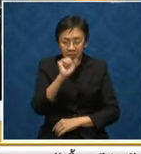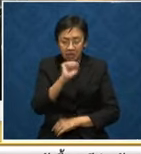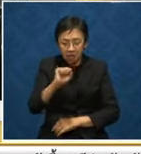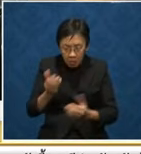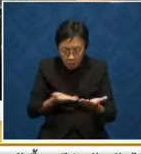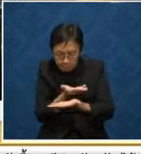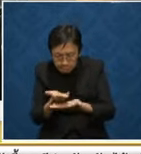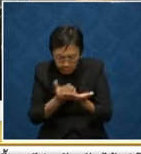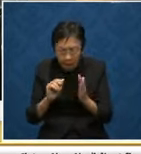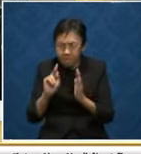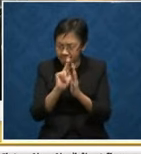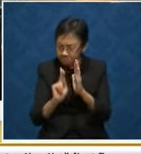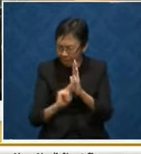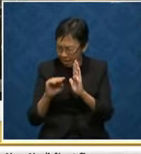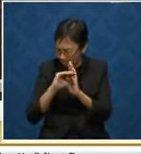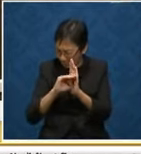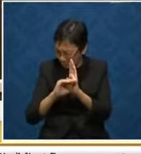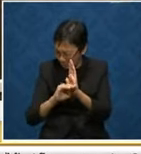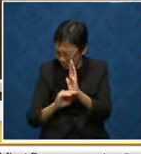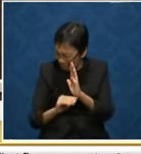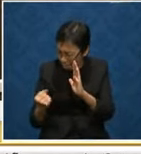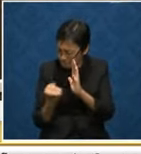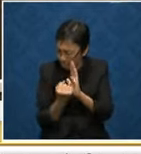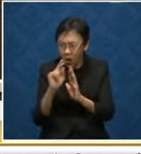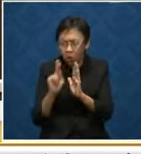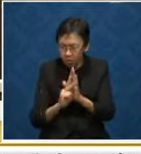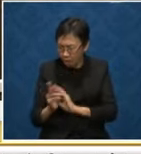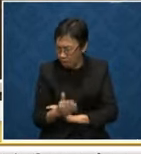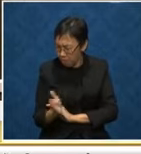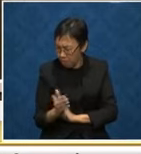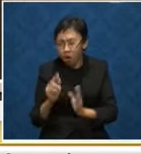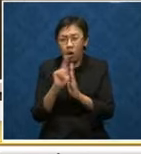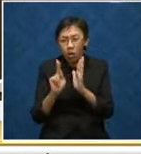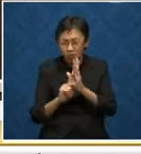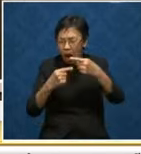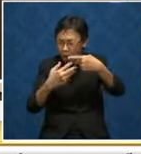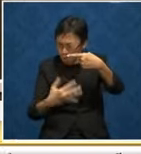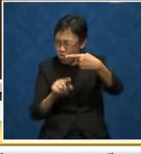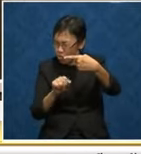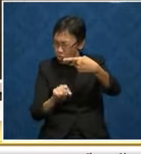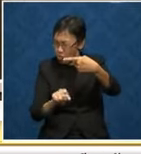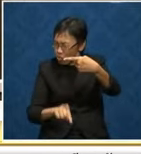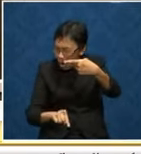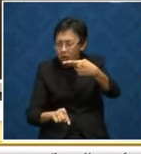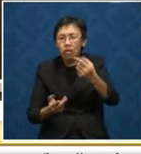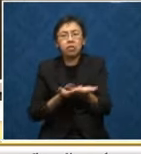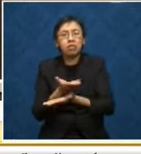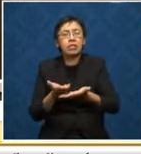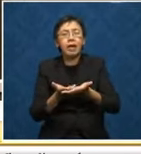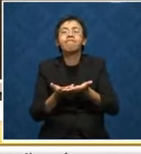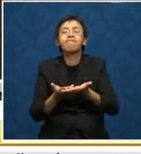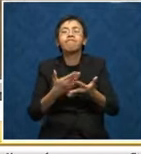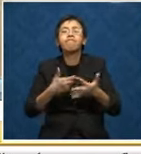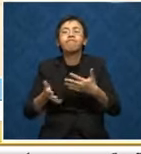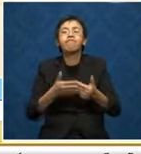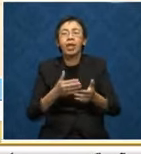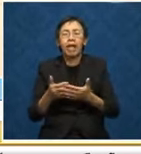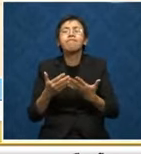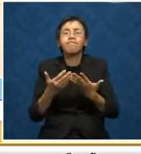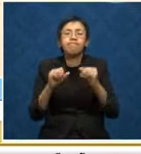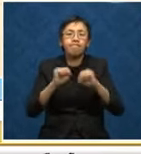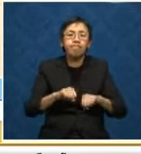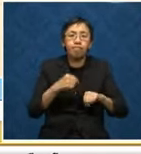ชาชนที่จะทำหน้าที่ออกกฎหมายอีกหลายฉบับและยังค้างคาอยู่นะครับอันนั้นก็ไม่เป็นไรครับเรียบร้อยไปครับท่านประธานครับ